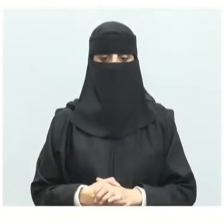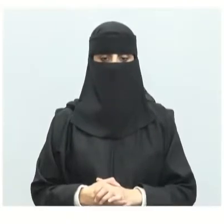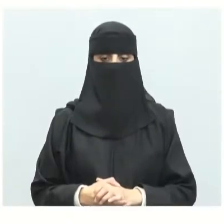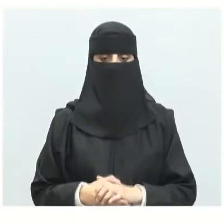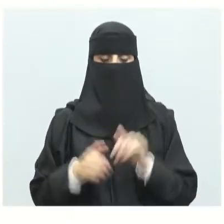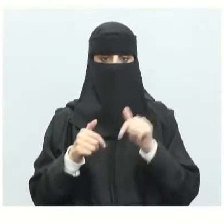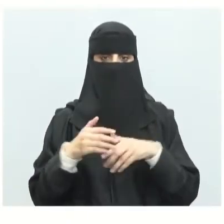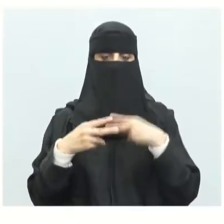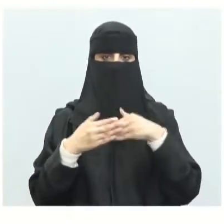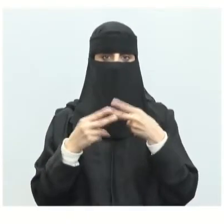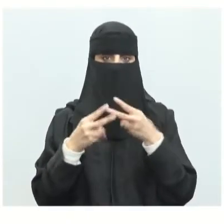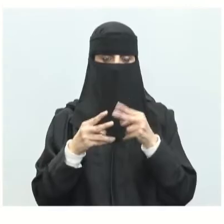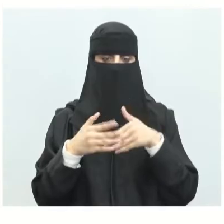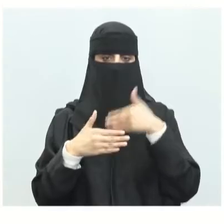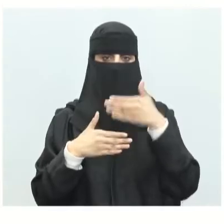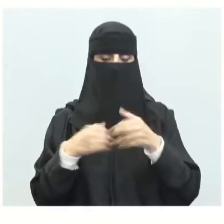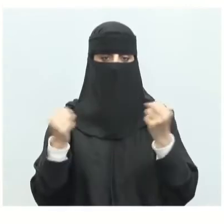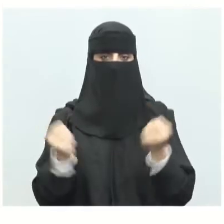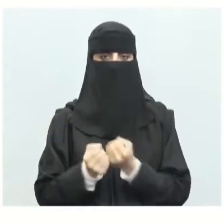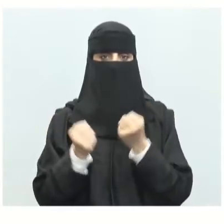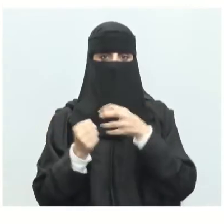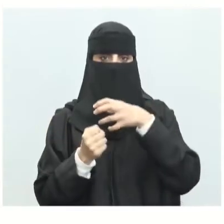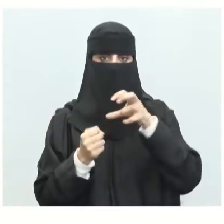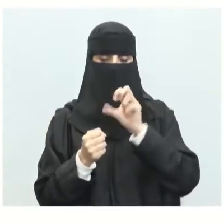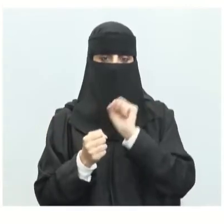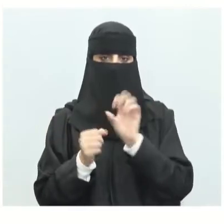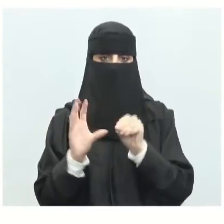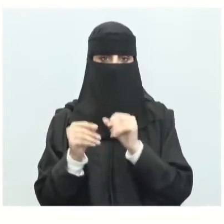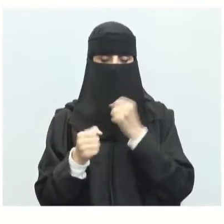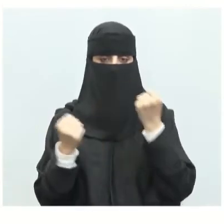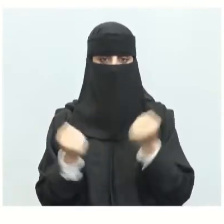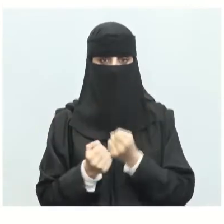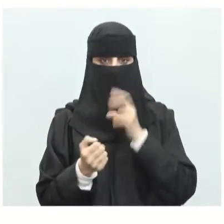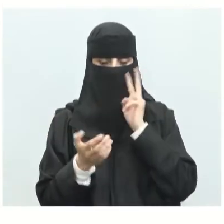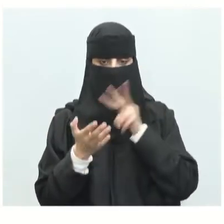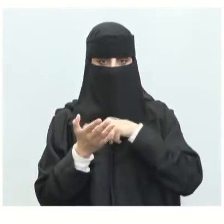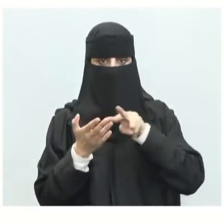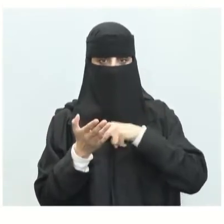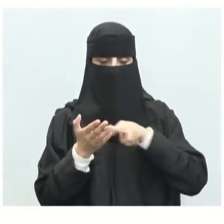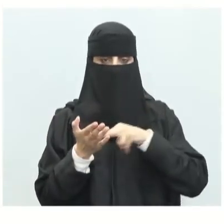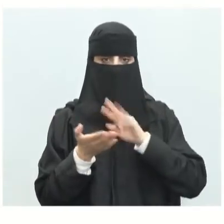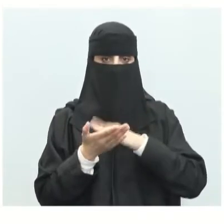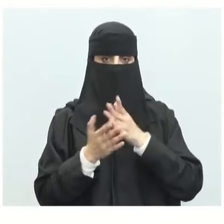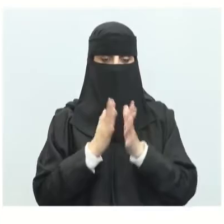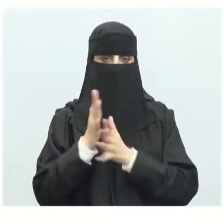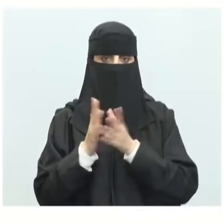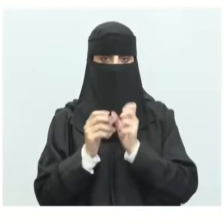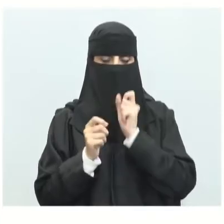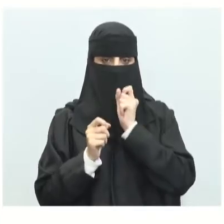ايضا نتدرب على هذه الفقره من فقرات النص ونقراها قراءه جهريه معبره